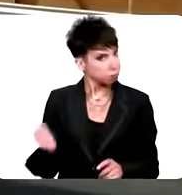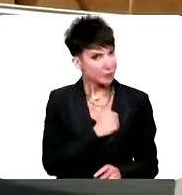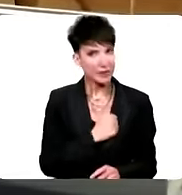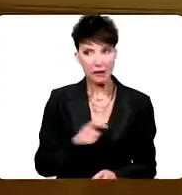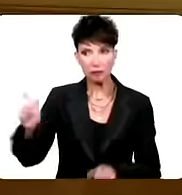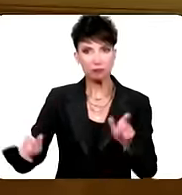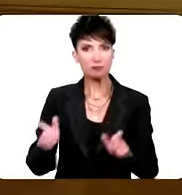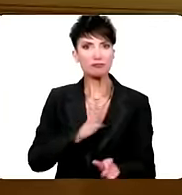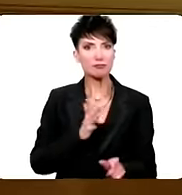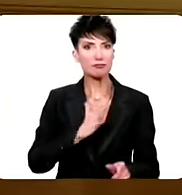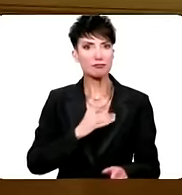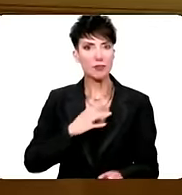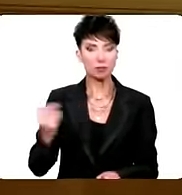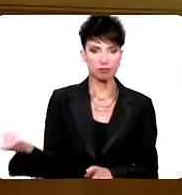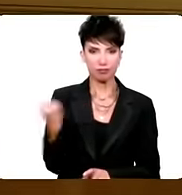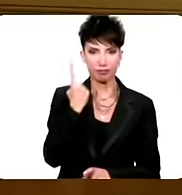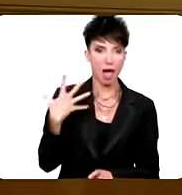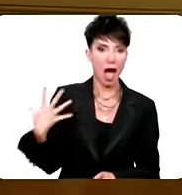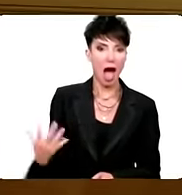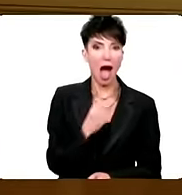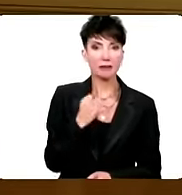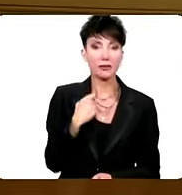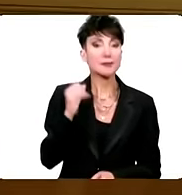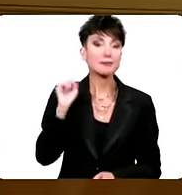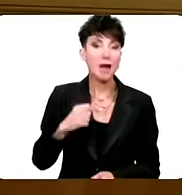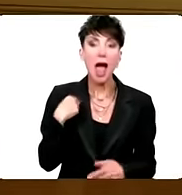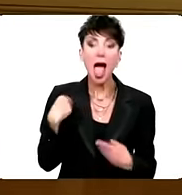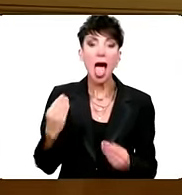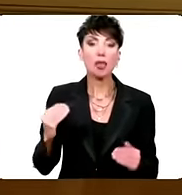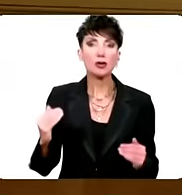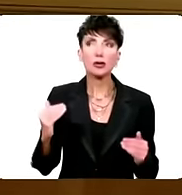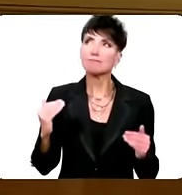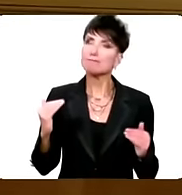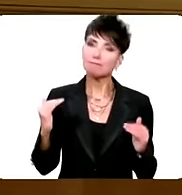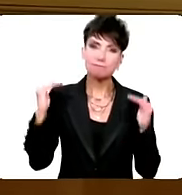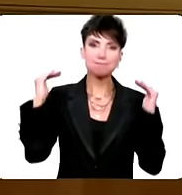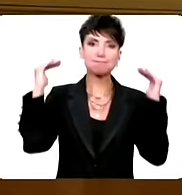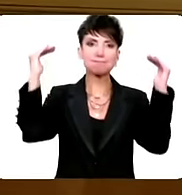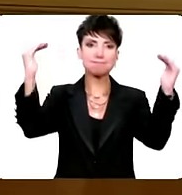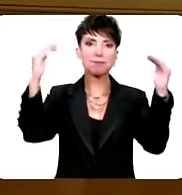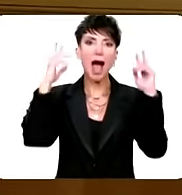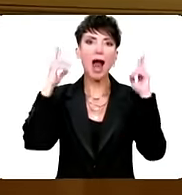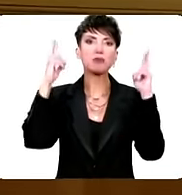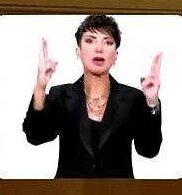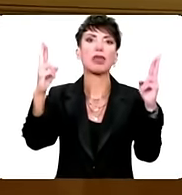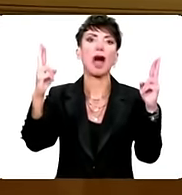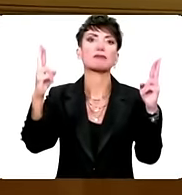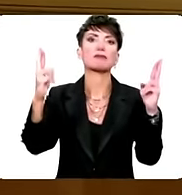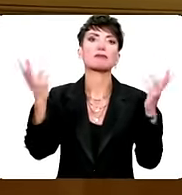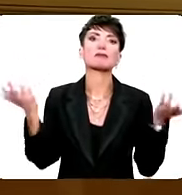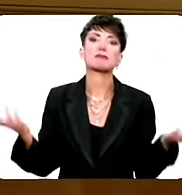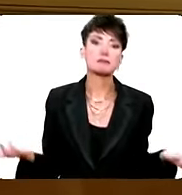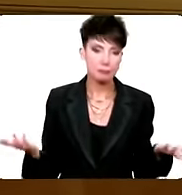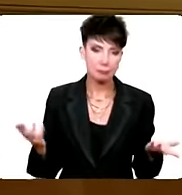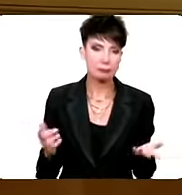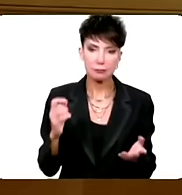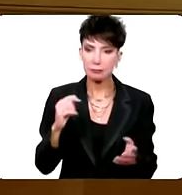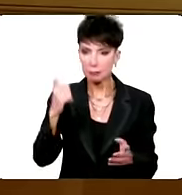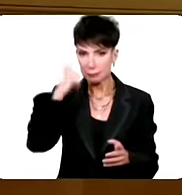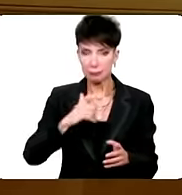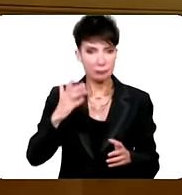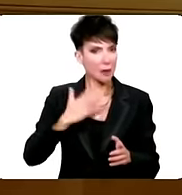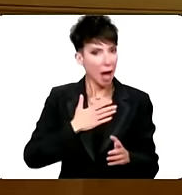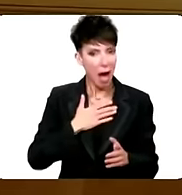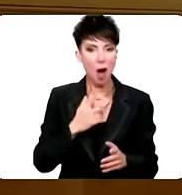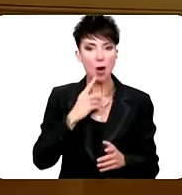το καταλαβαίνω. Εγώ ανέβασα τον πύχη των προσδοκιών ο ίδιος. Και όταν για οποιοδήποτε λόγο περνάω από κάτω, δεν νομίζω ότι περνάω συνέχεια, νομίζω ότι έχω κάνει